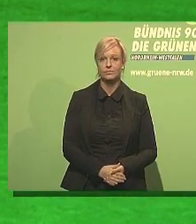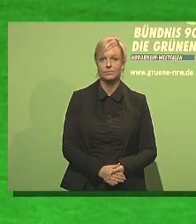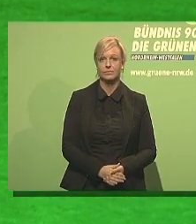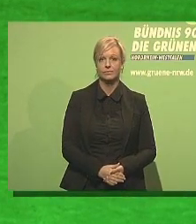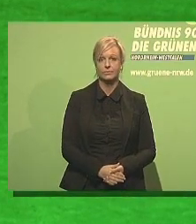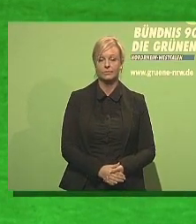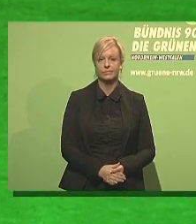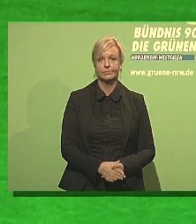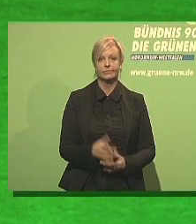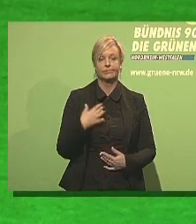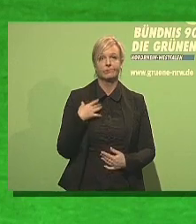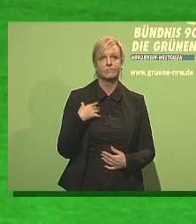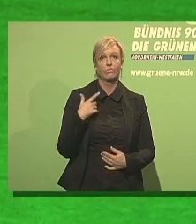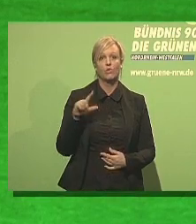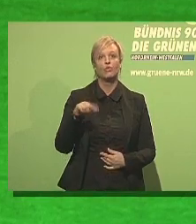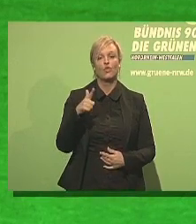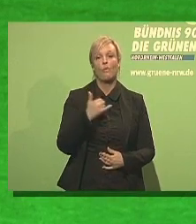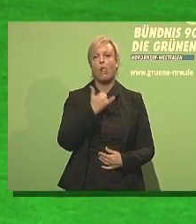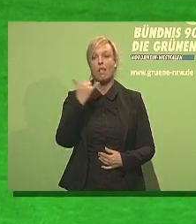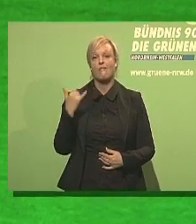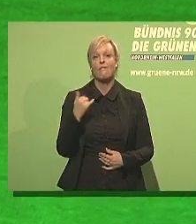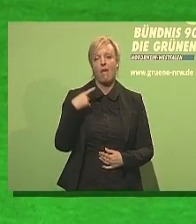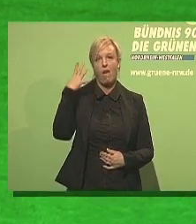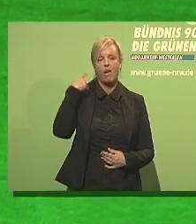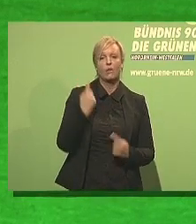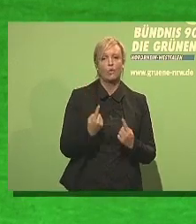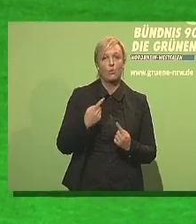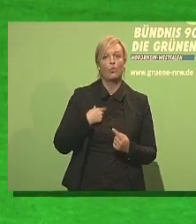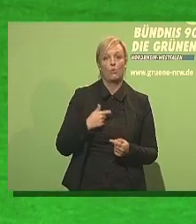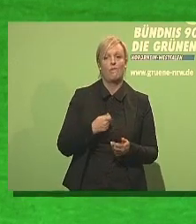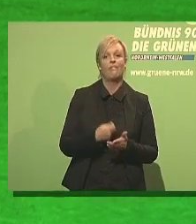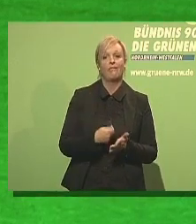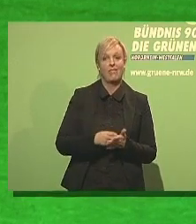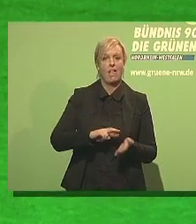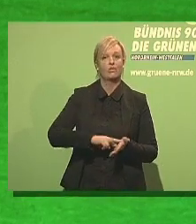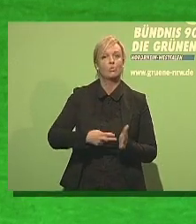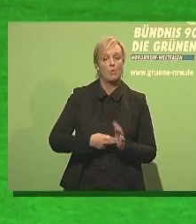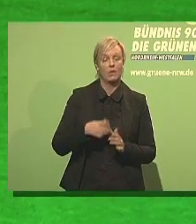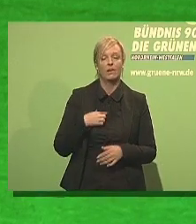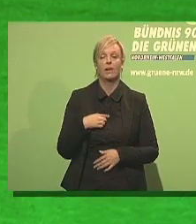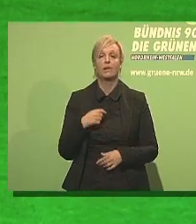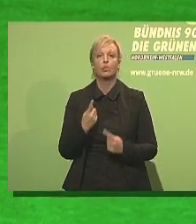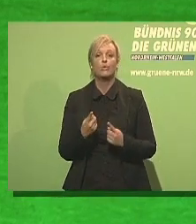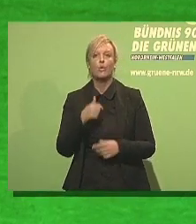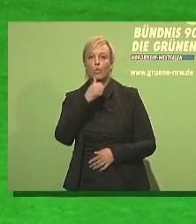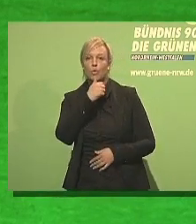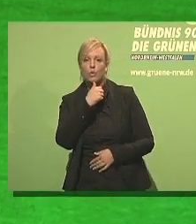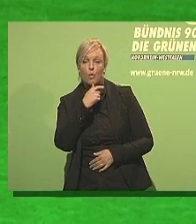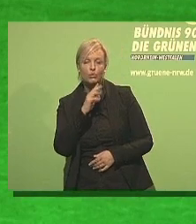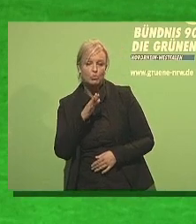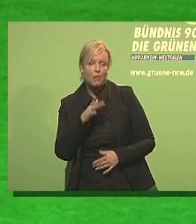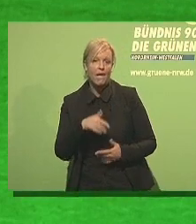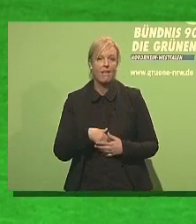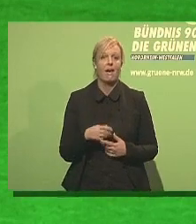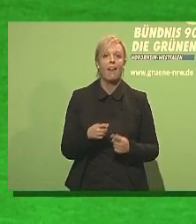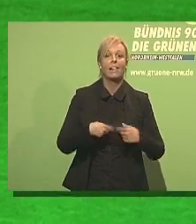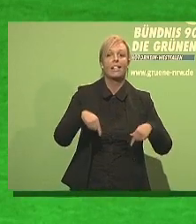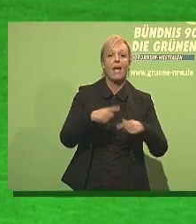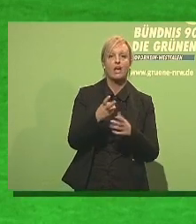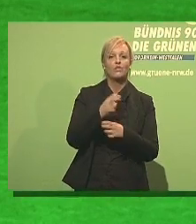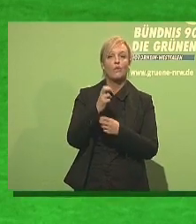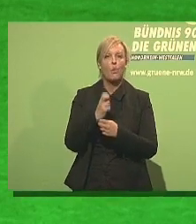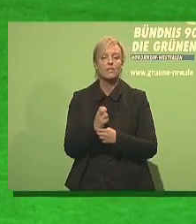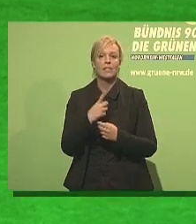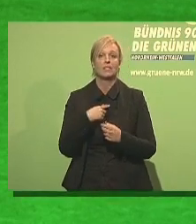Ich mache seit 12 Jahren bei den Grünen Finanzpolitik. Als Sprecherin der Grünen Jugend NRW, als Kreisvorsitzende in der Kommunalpolitik und